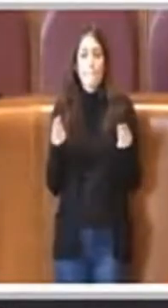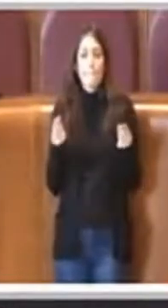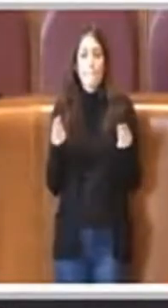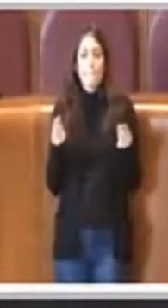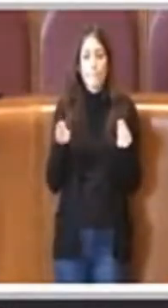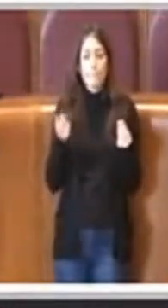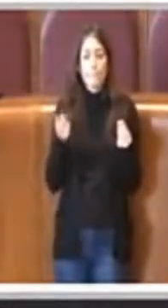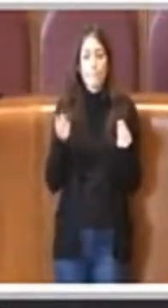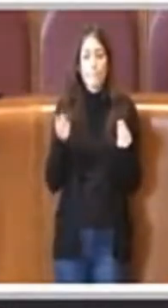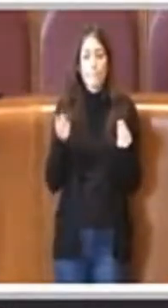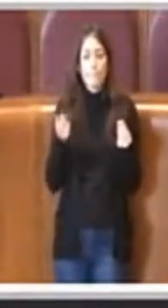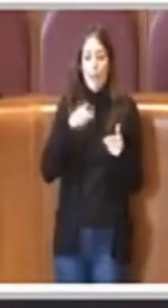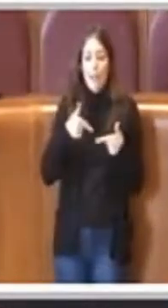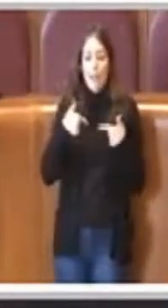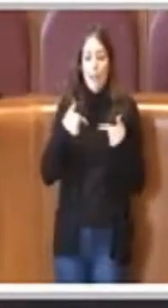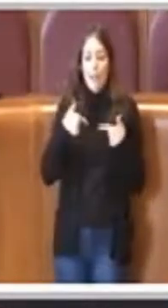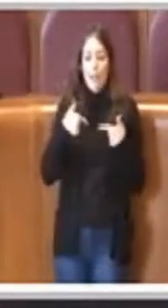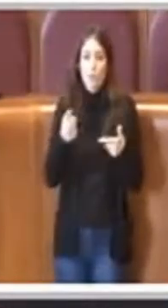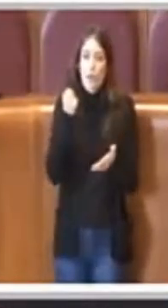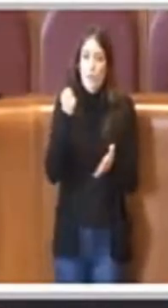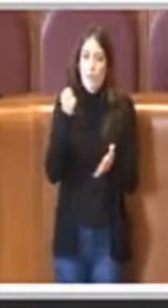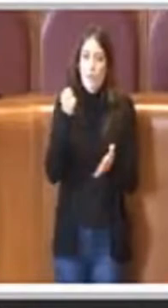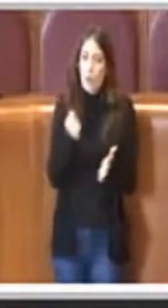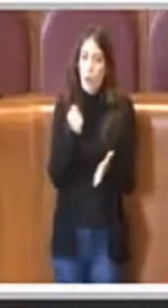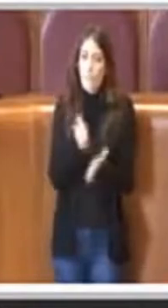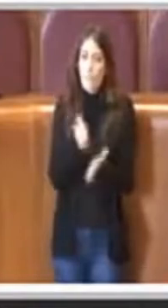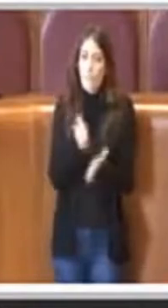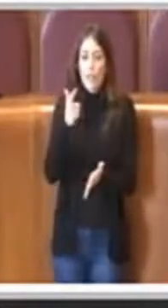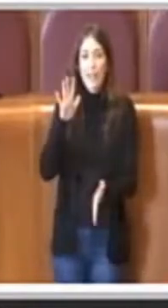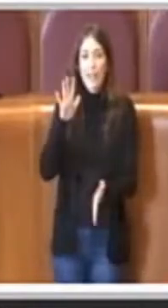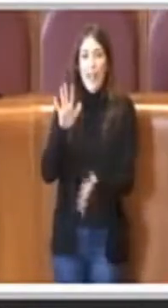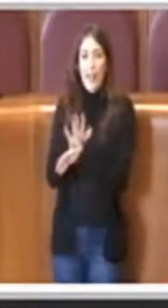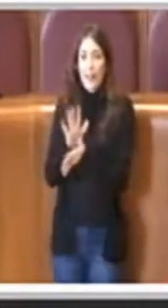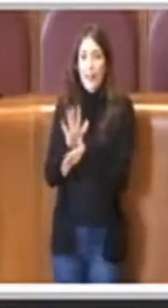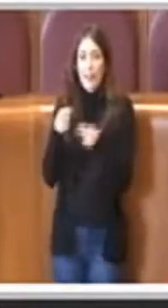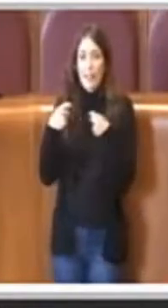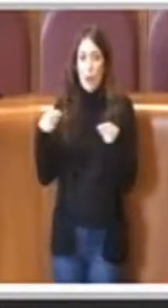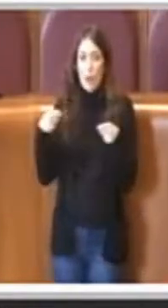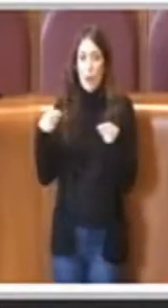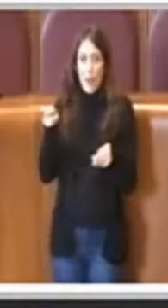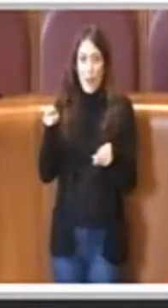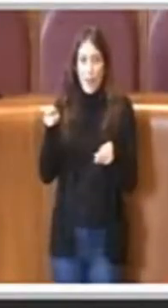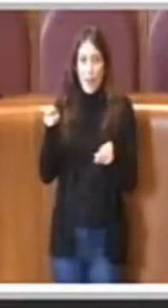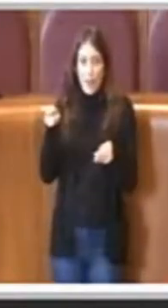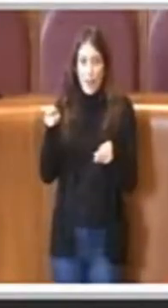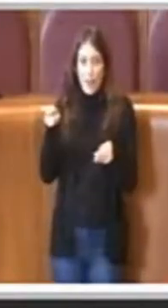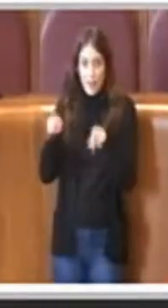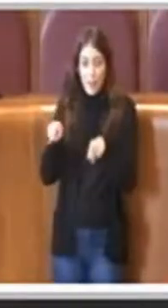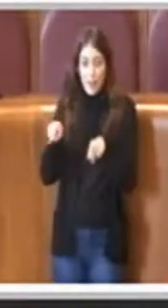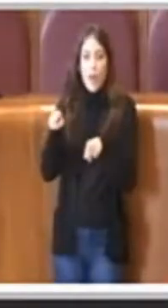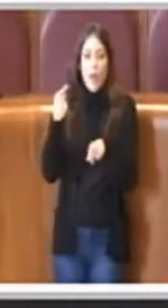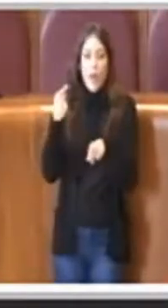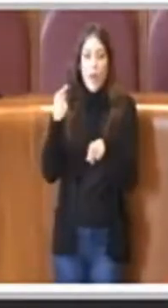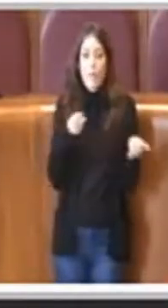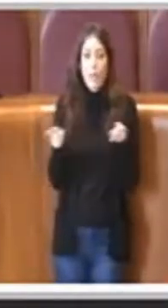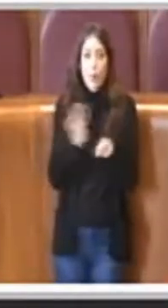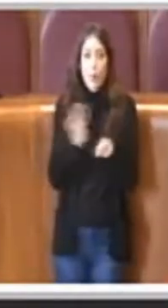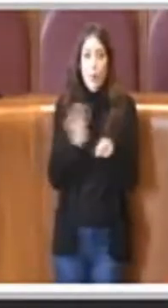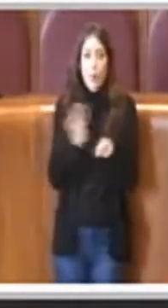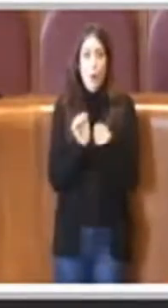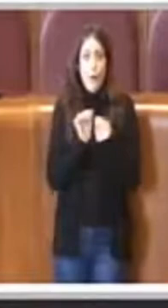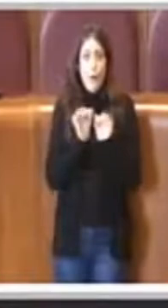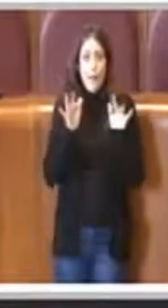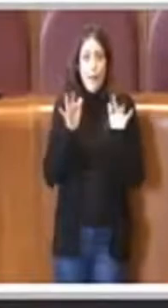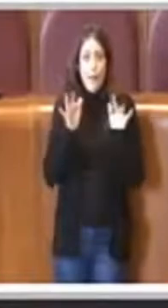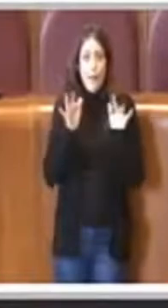beneficio anche di un importante settore quale è quello delle edicole. Non dimentichiamolo che le edicole durante il periodo della pandemia sono